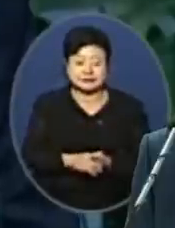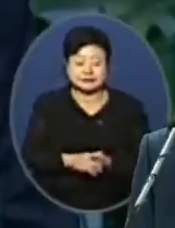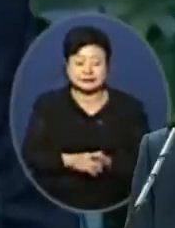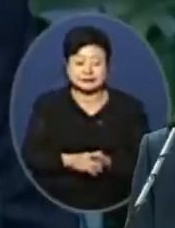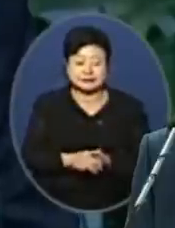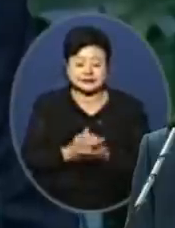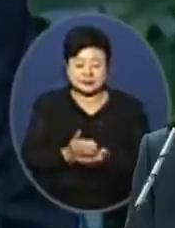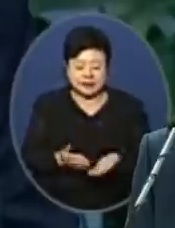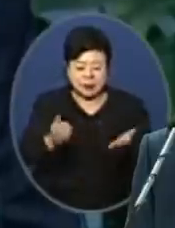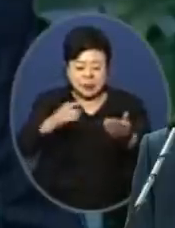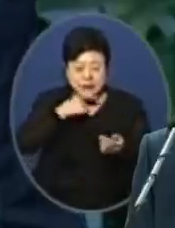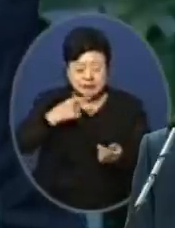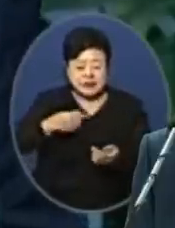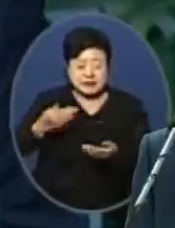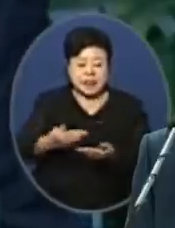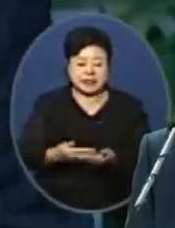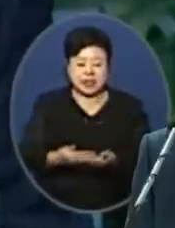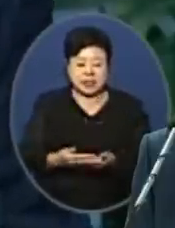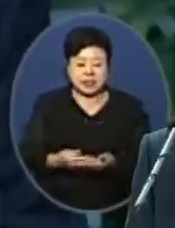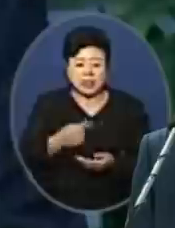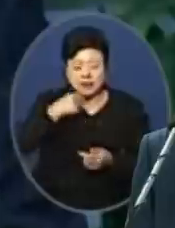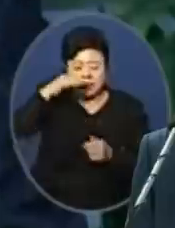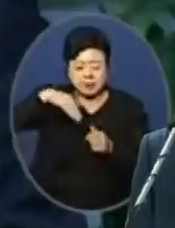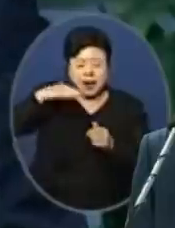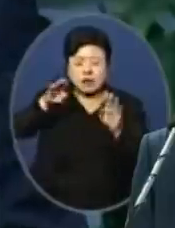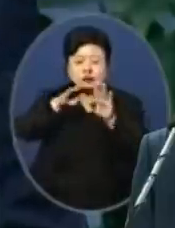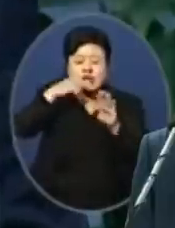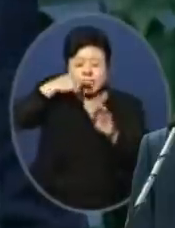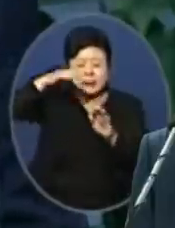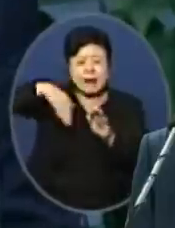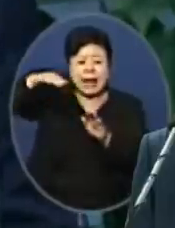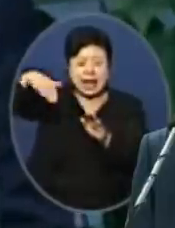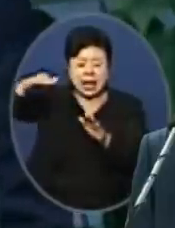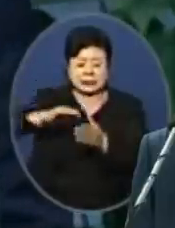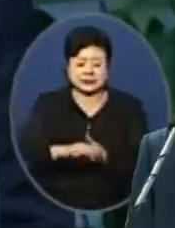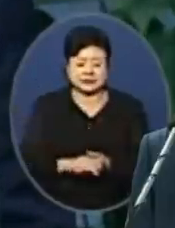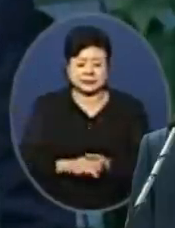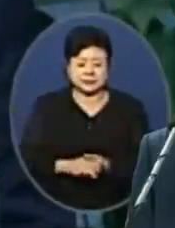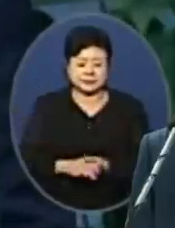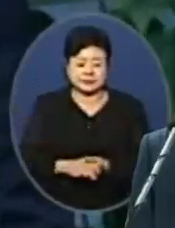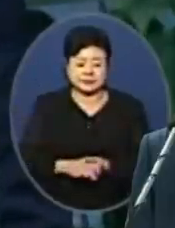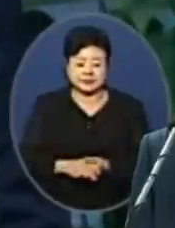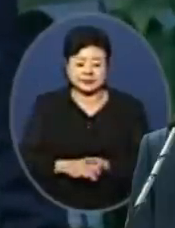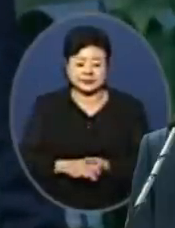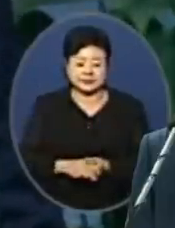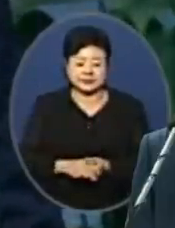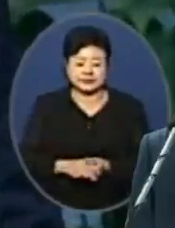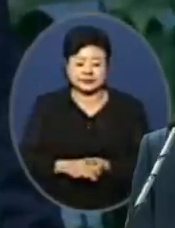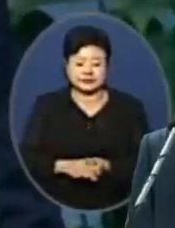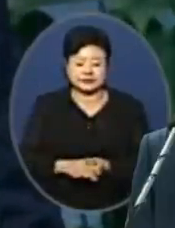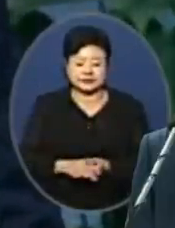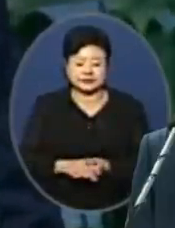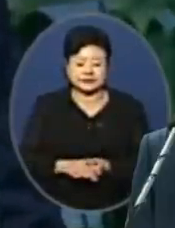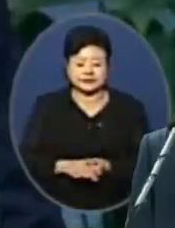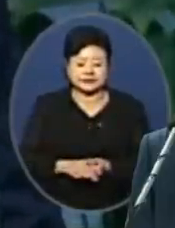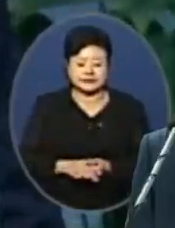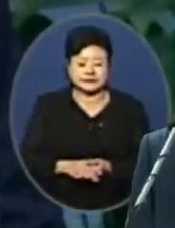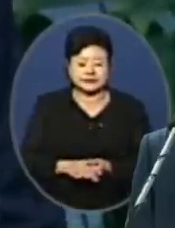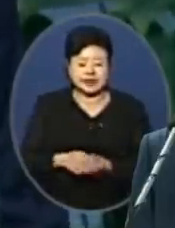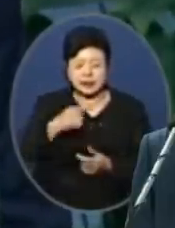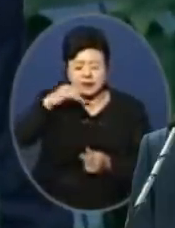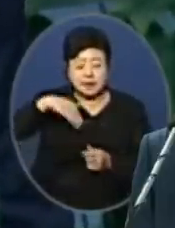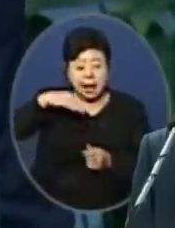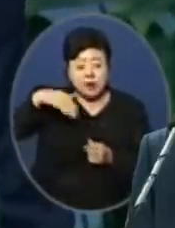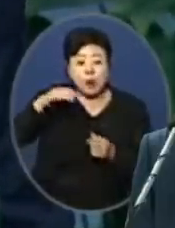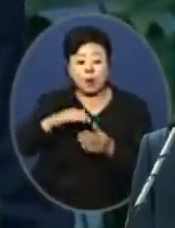양푼에 피를 받아서 우슬초로 문의 문설주와 임방에 발라라.